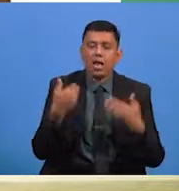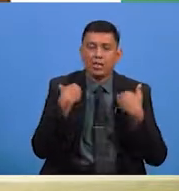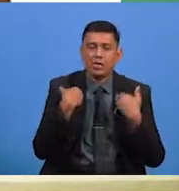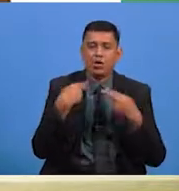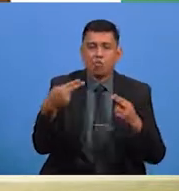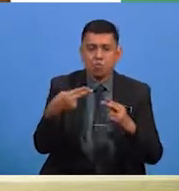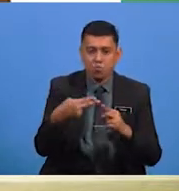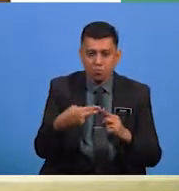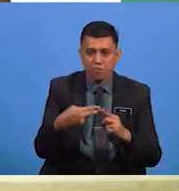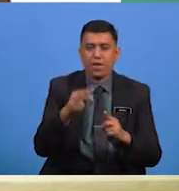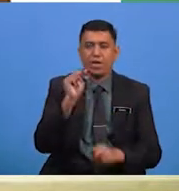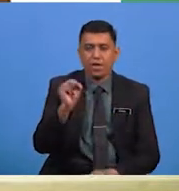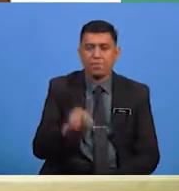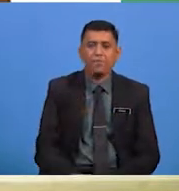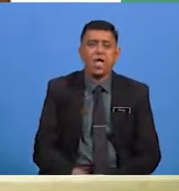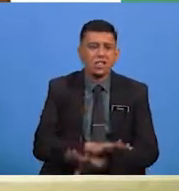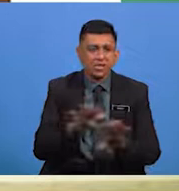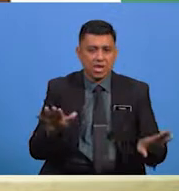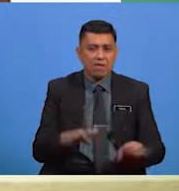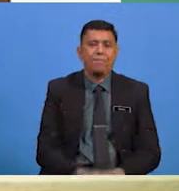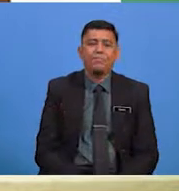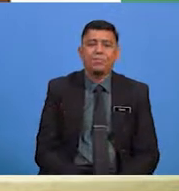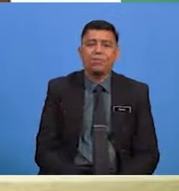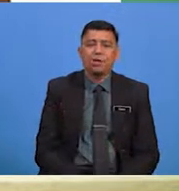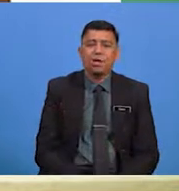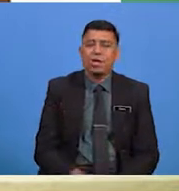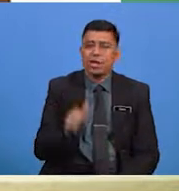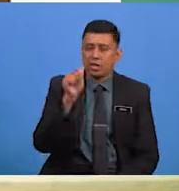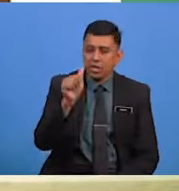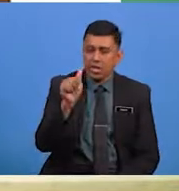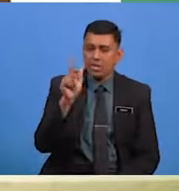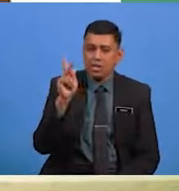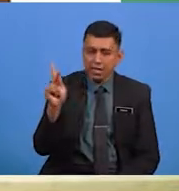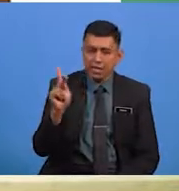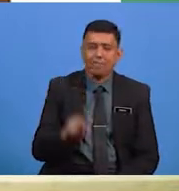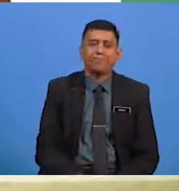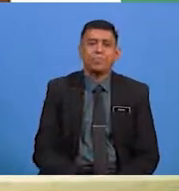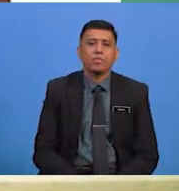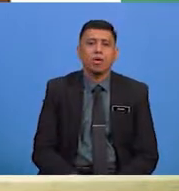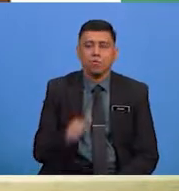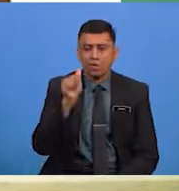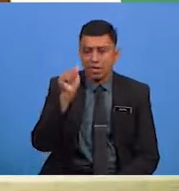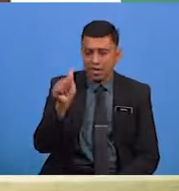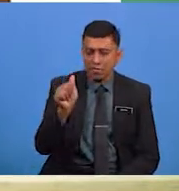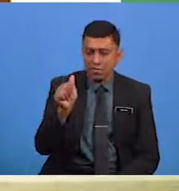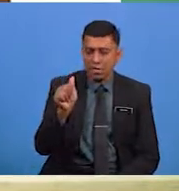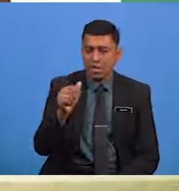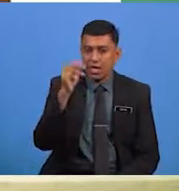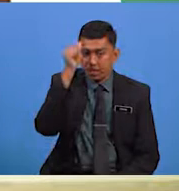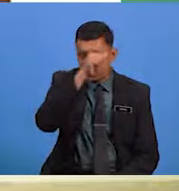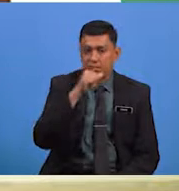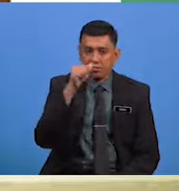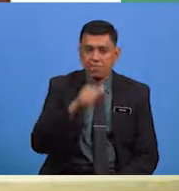N. Dalam ejaan tidak pula, ada huruf A dan K. Huruf A mewakili